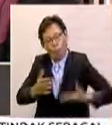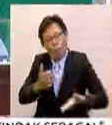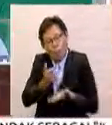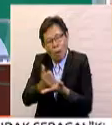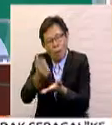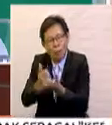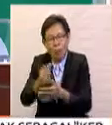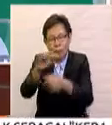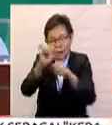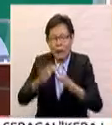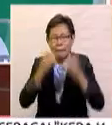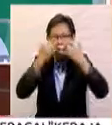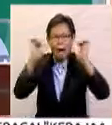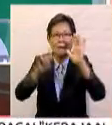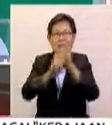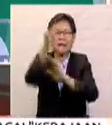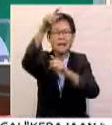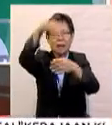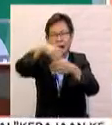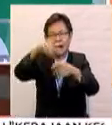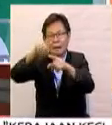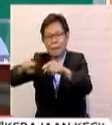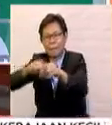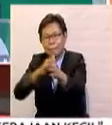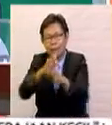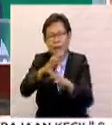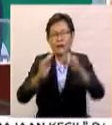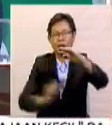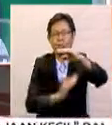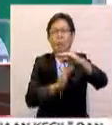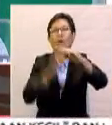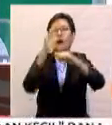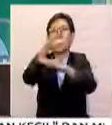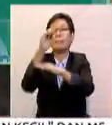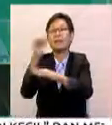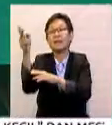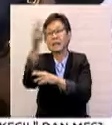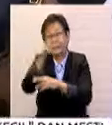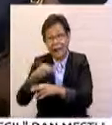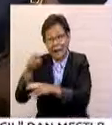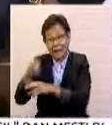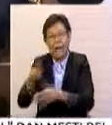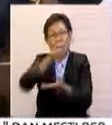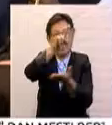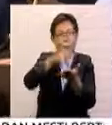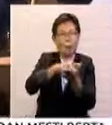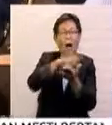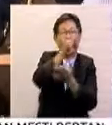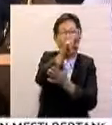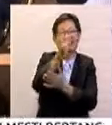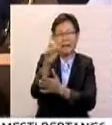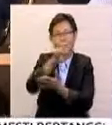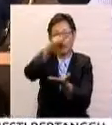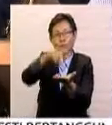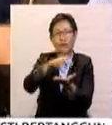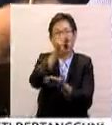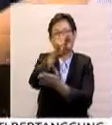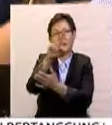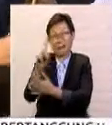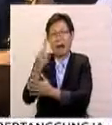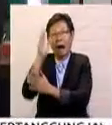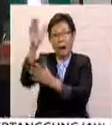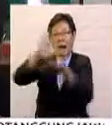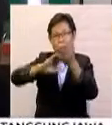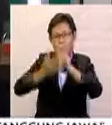pekerja berkemahiran tinggi dalam pelbagai bidang di bawah syarikat tersebut. Dan katanya pusat penyelidikan dan pembangunan R&D itu